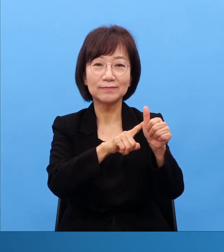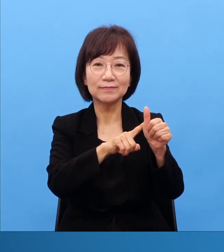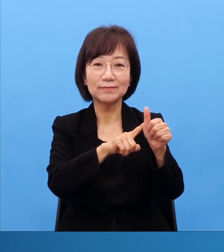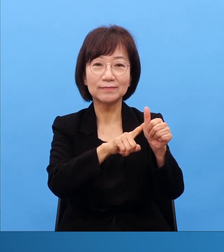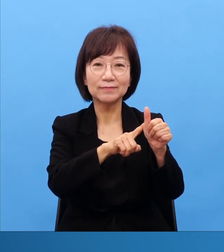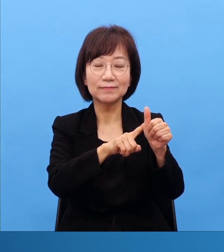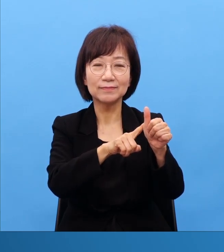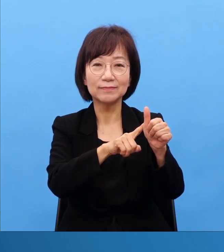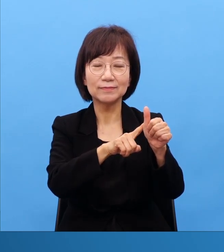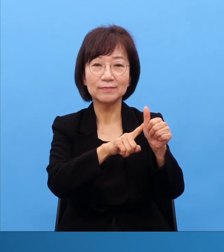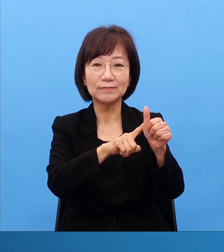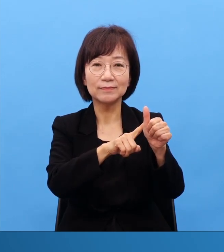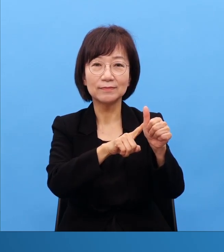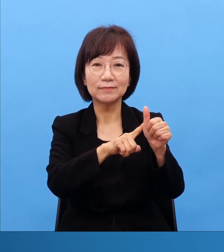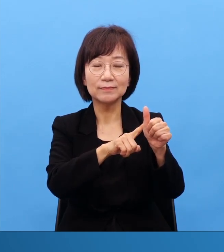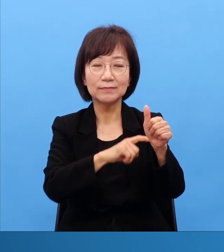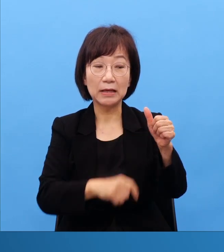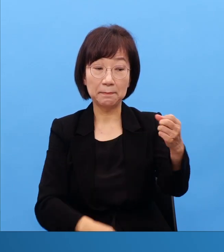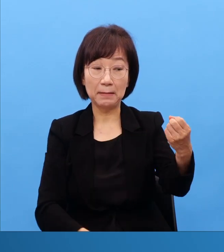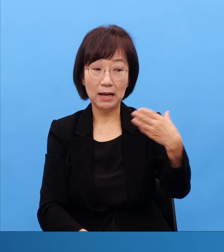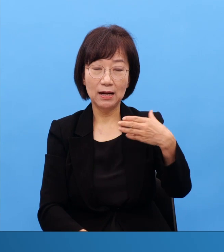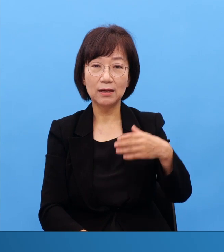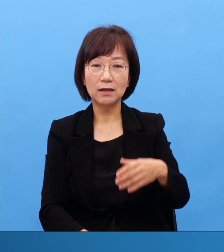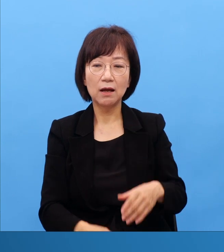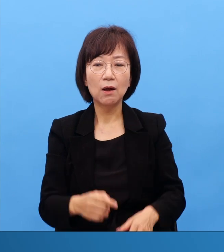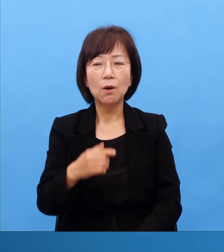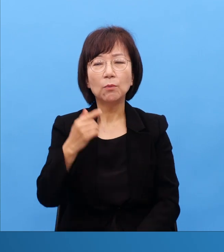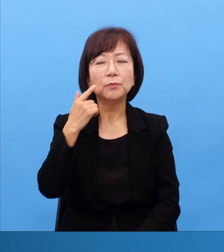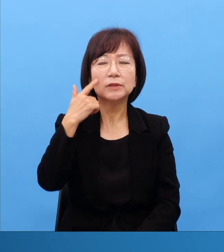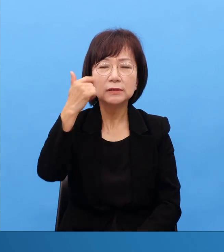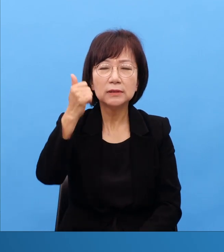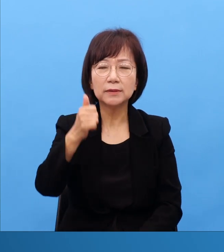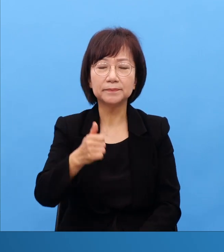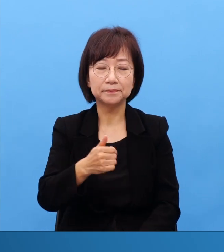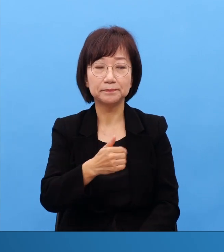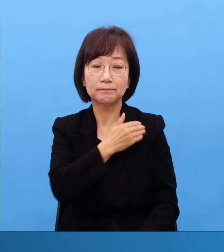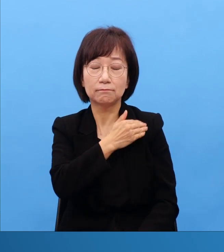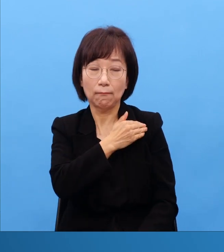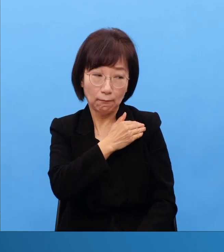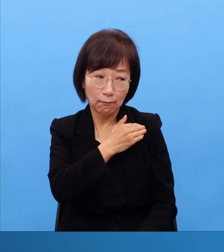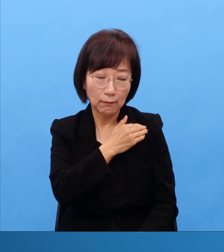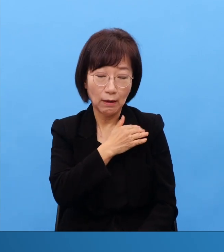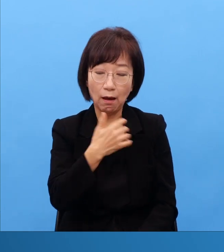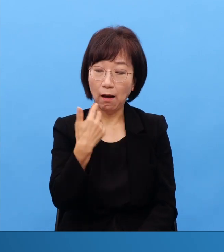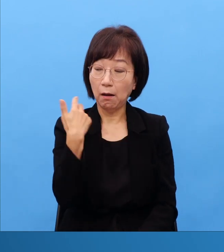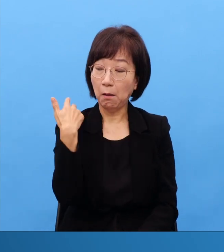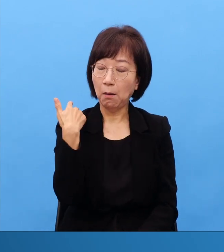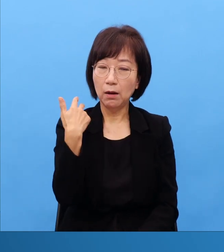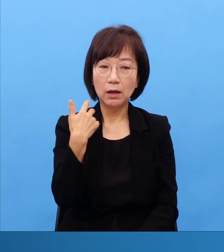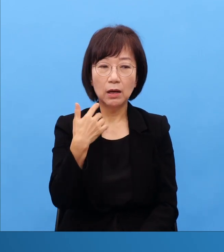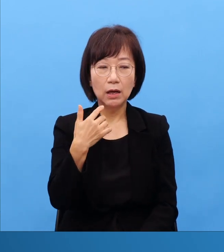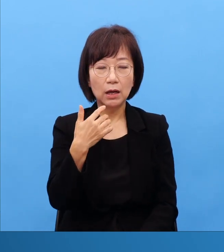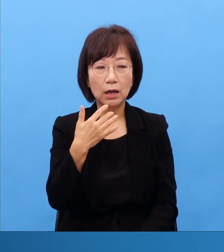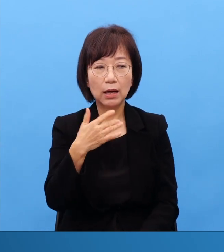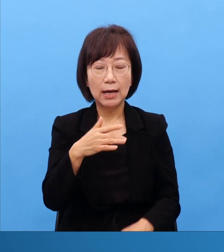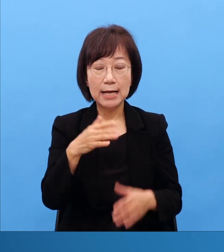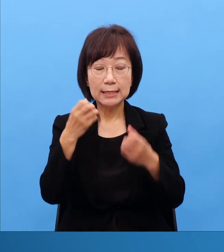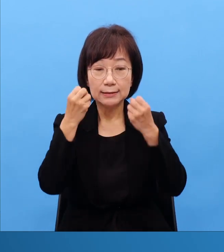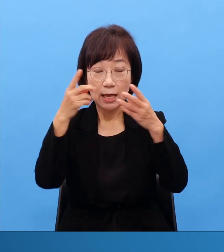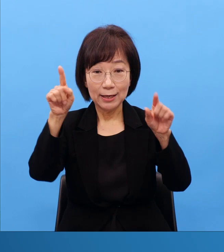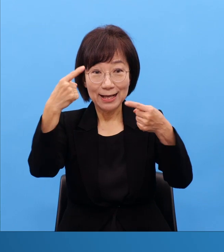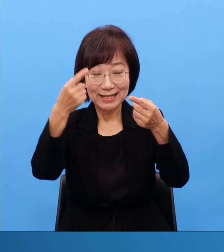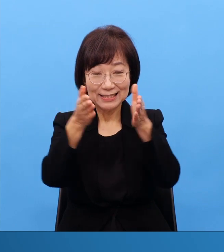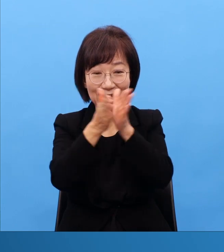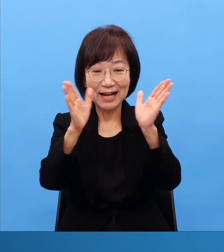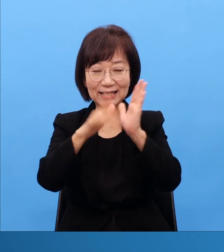새해는 금식 기도를 좀 했습니다. And he said to me in the past, you know, Pastor,